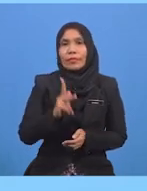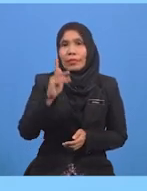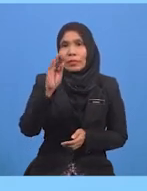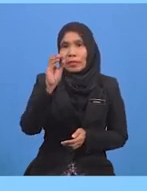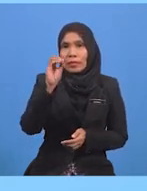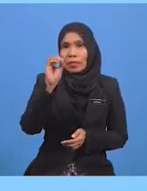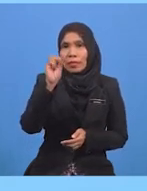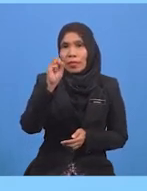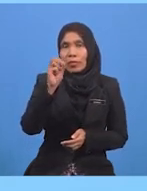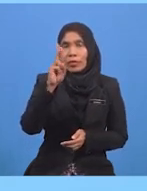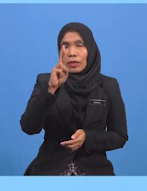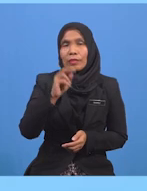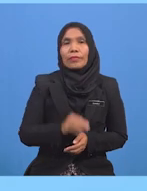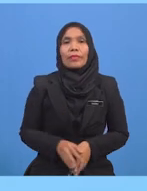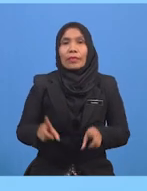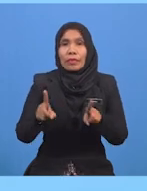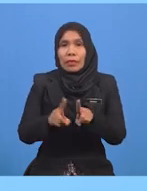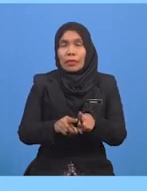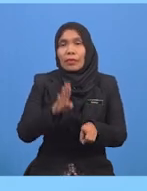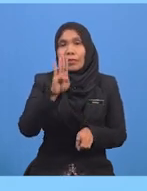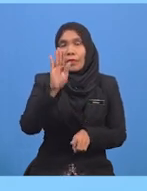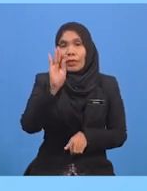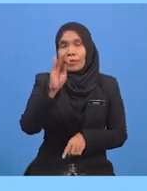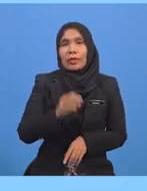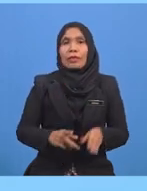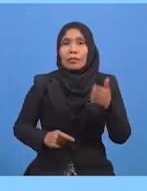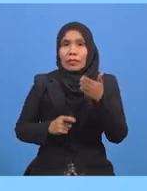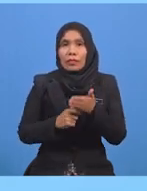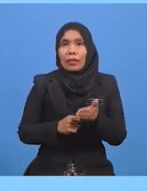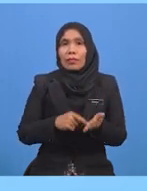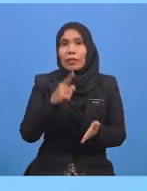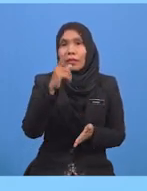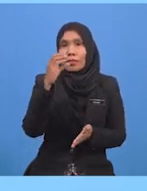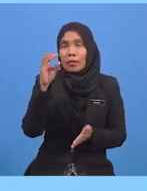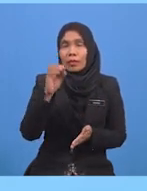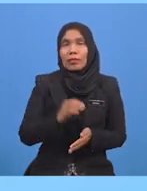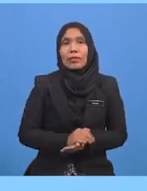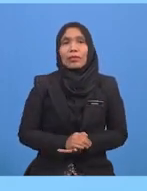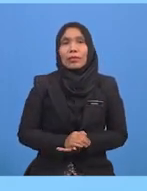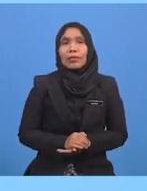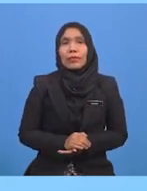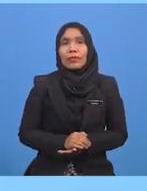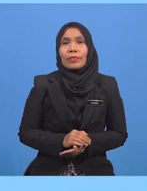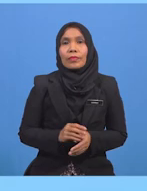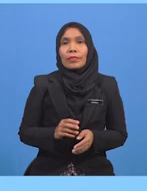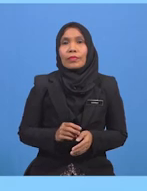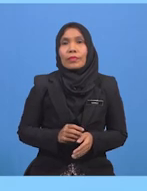dengan 49 tambah 100 tolak 81. Mari kita